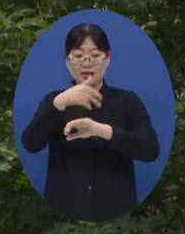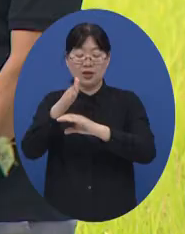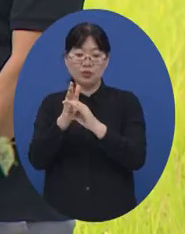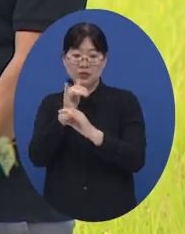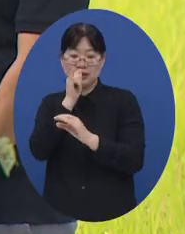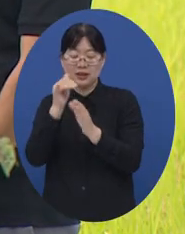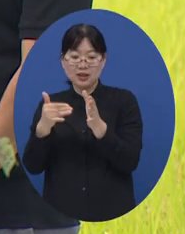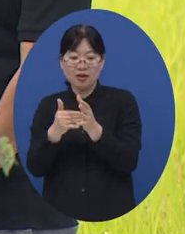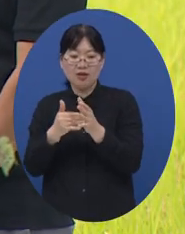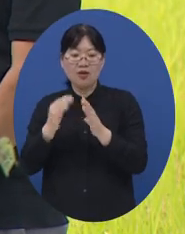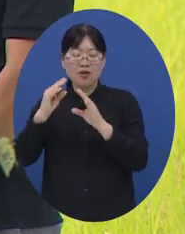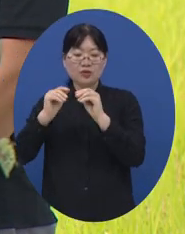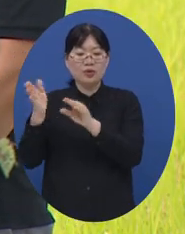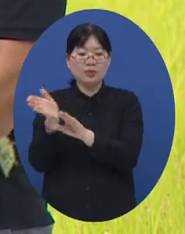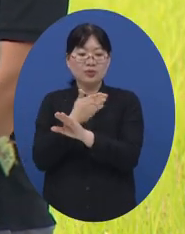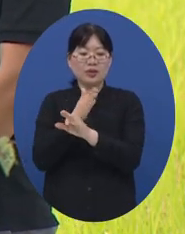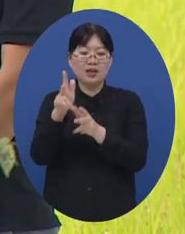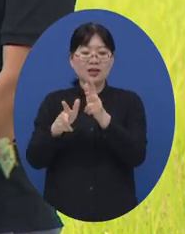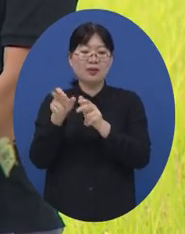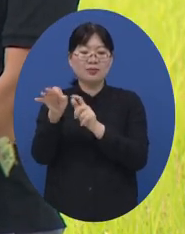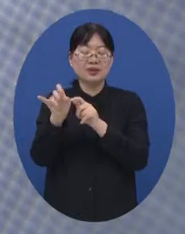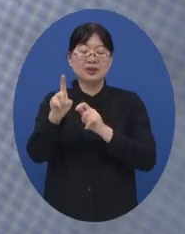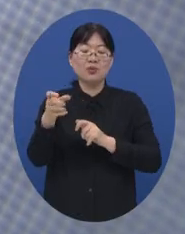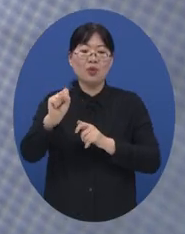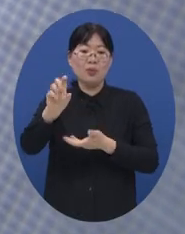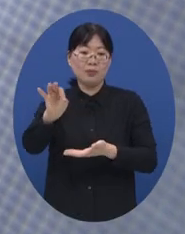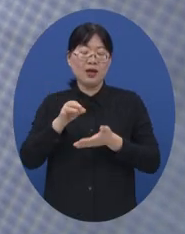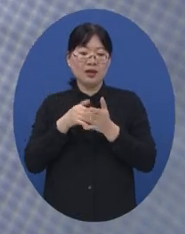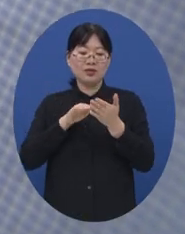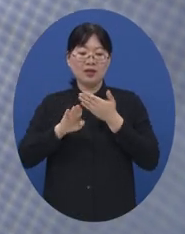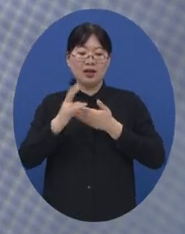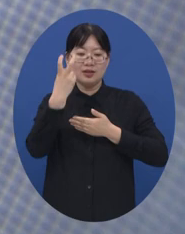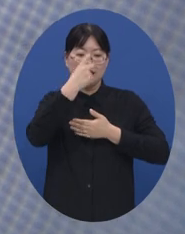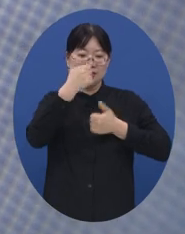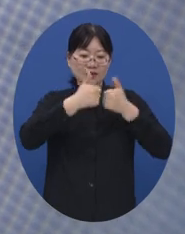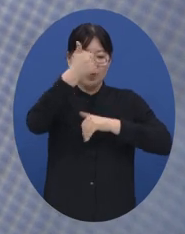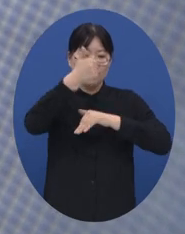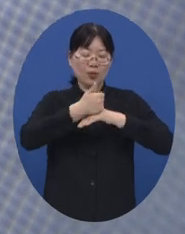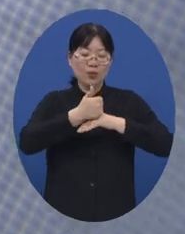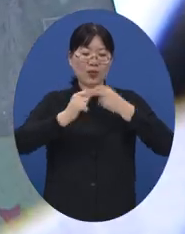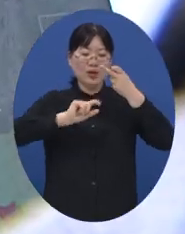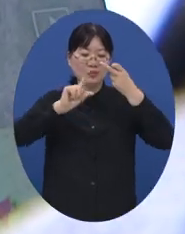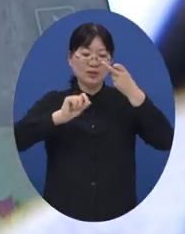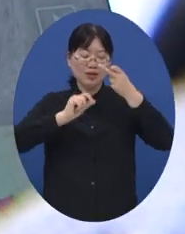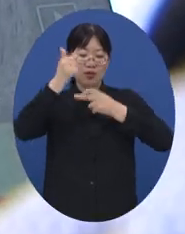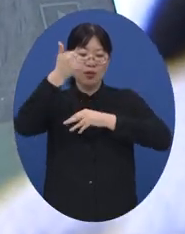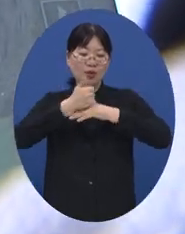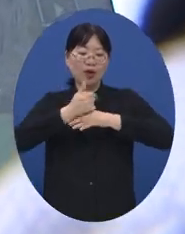예정. 국토부로부터 사업비 10억 원을 지원받고 테스트 결과는 오는 12월